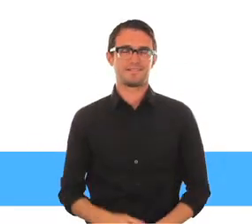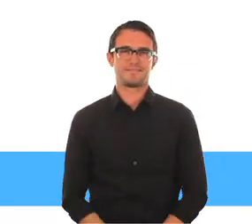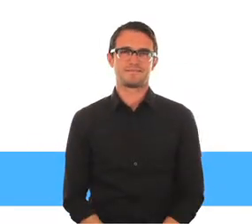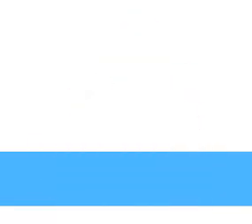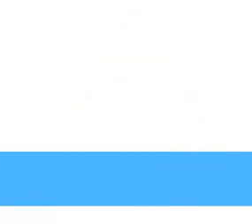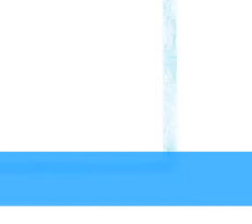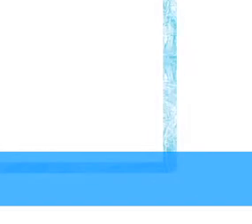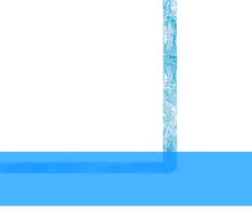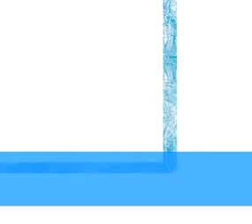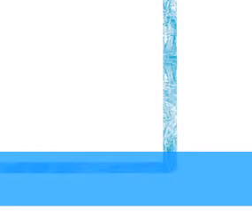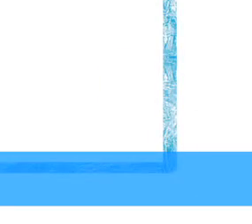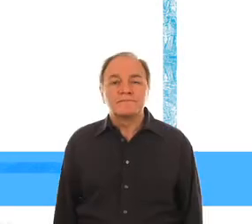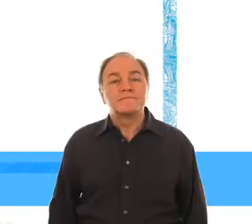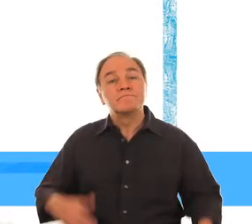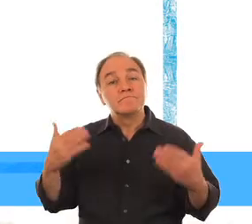cette population.